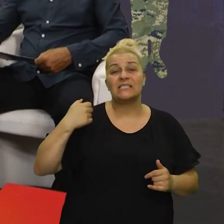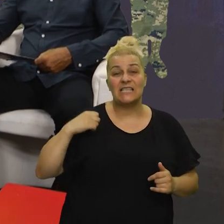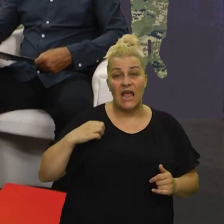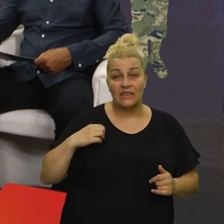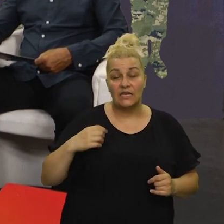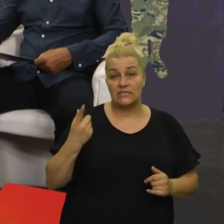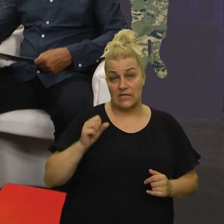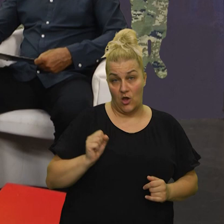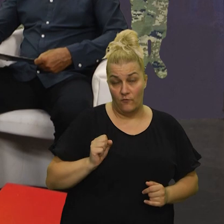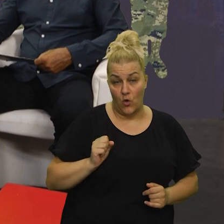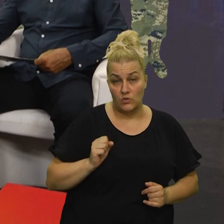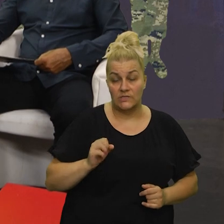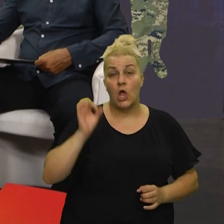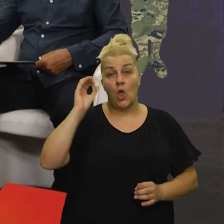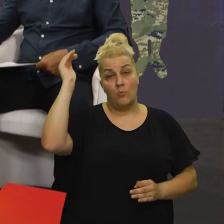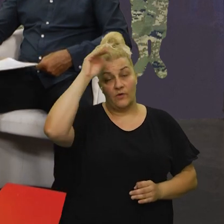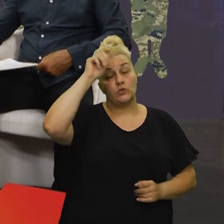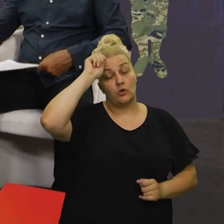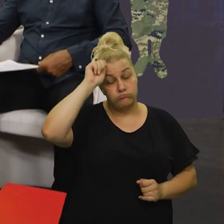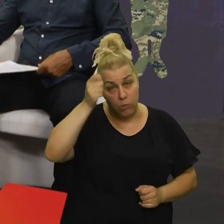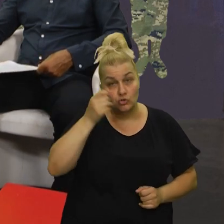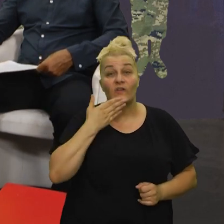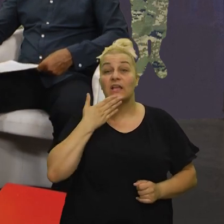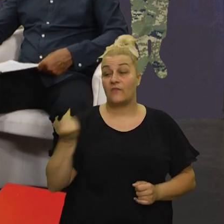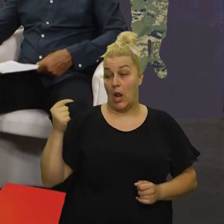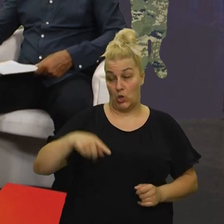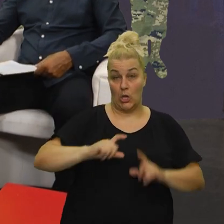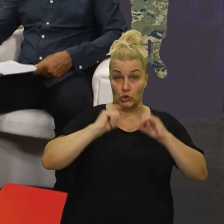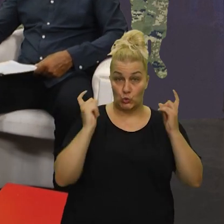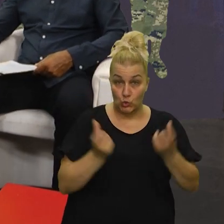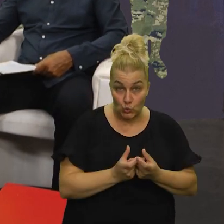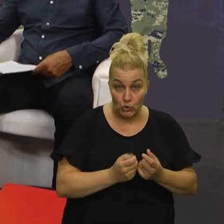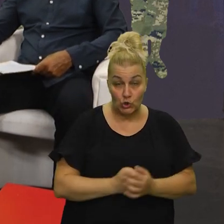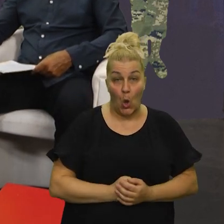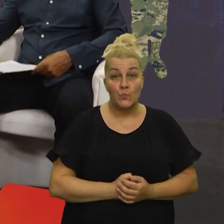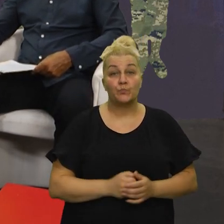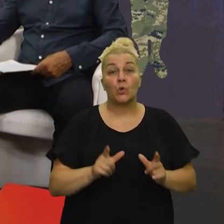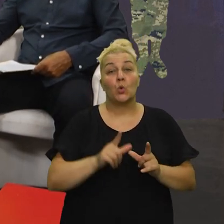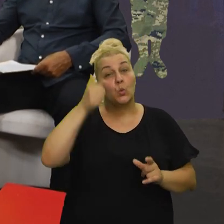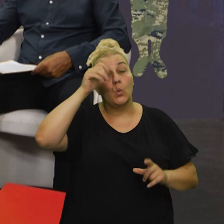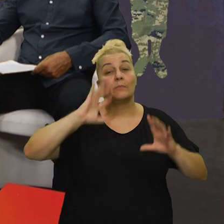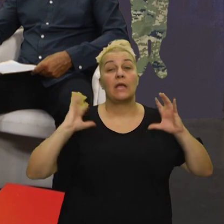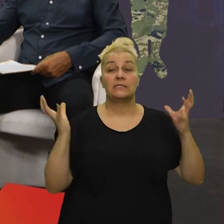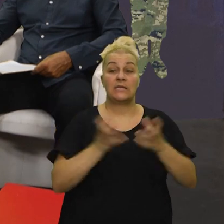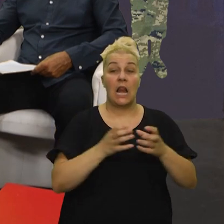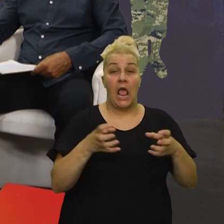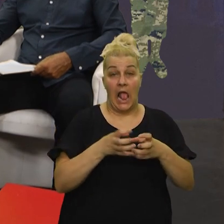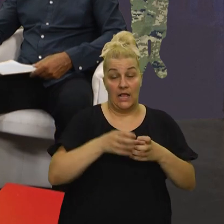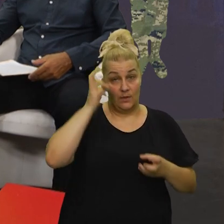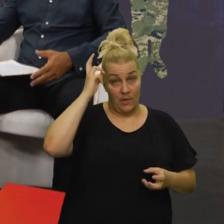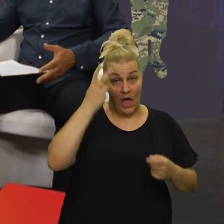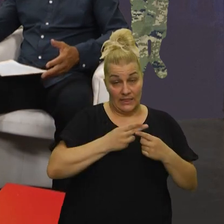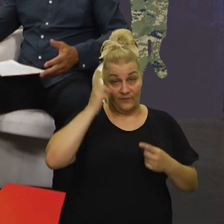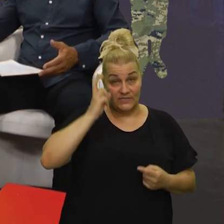Gospodine Blažić, satniče, dobrovečer, poštovanje, hvala na dolasku u našem studiju. Evo, u ime cijele ekipe Televizije Jadrana želimo